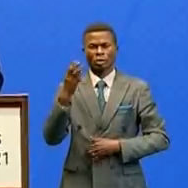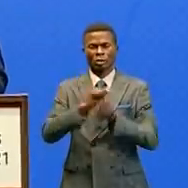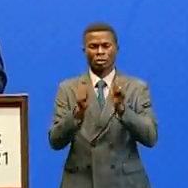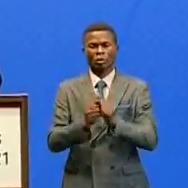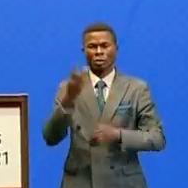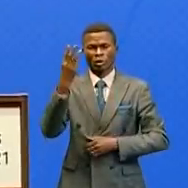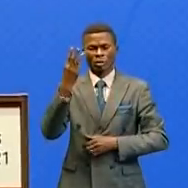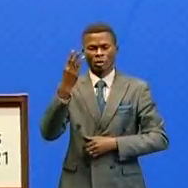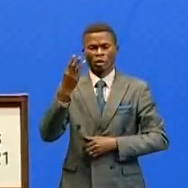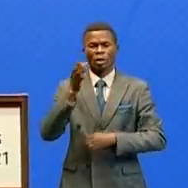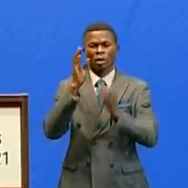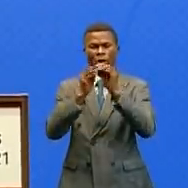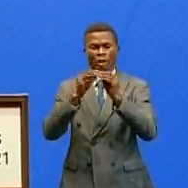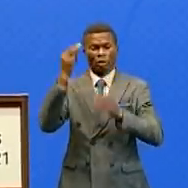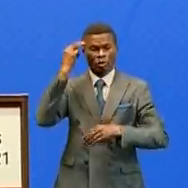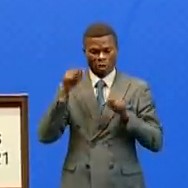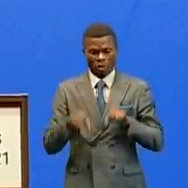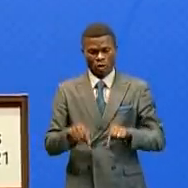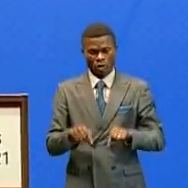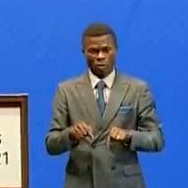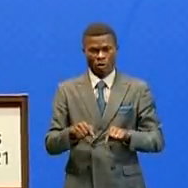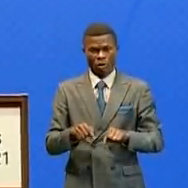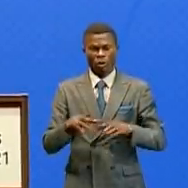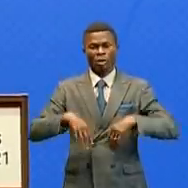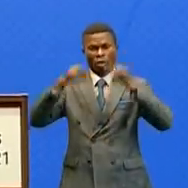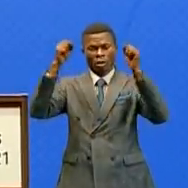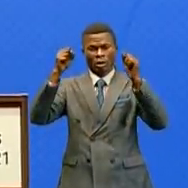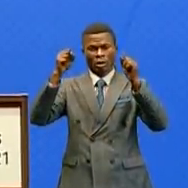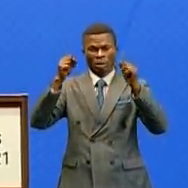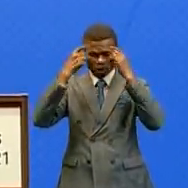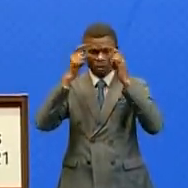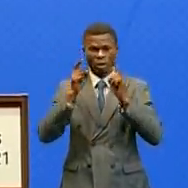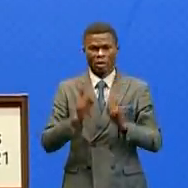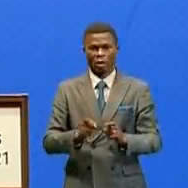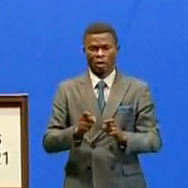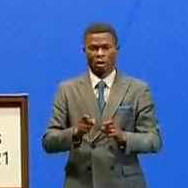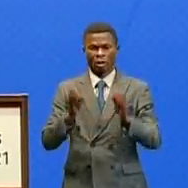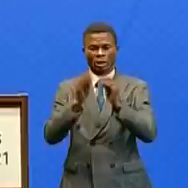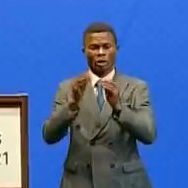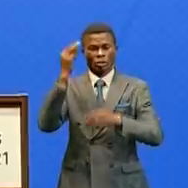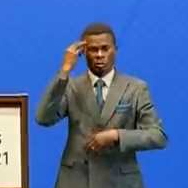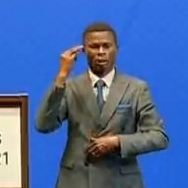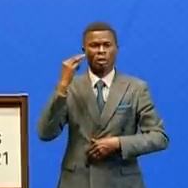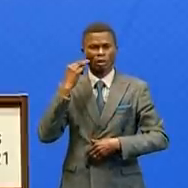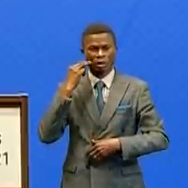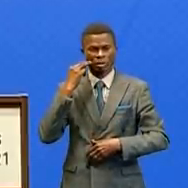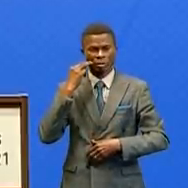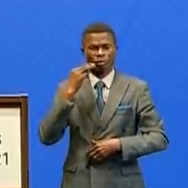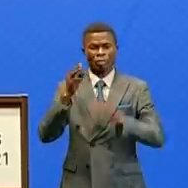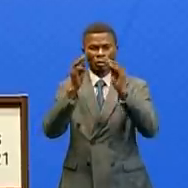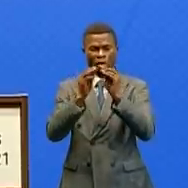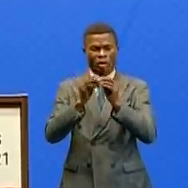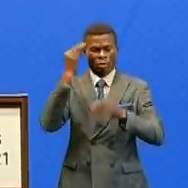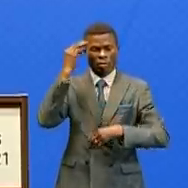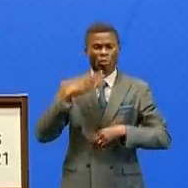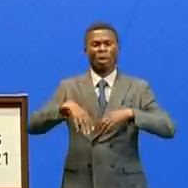Au chapitre 3 du Conseil de ministres de ce jour, approbation d'un relevé des décisions du Conseil de ministres. Le Conseil de ministres